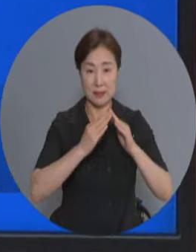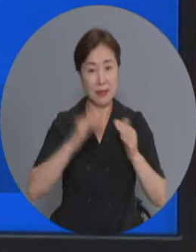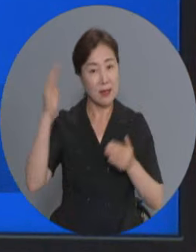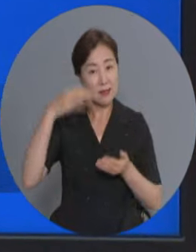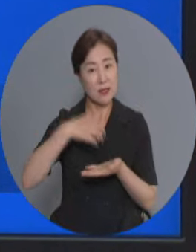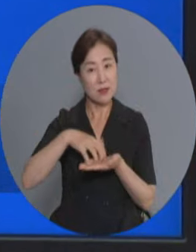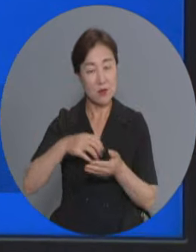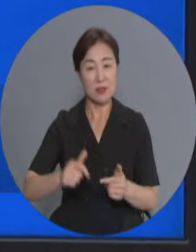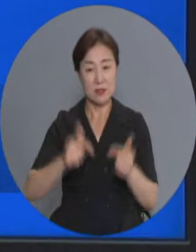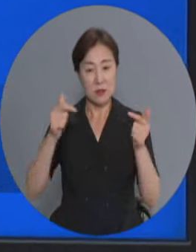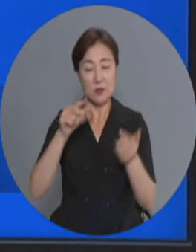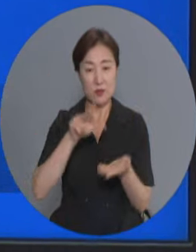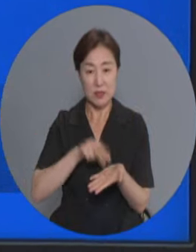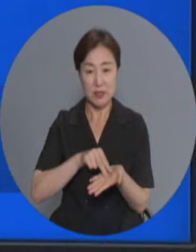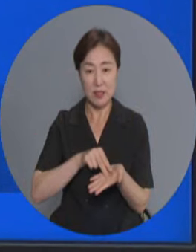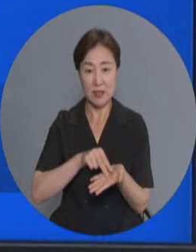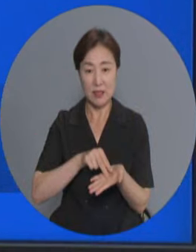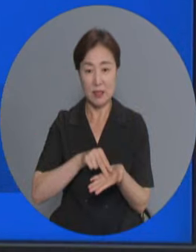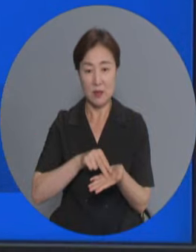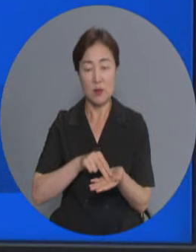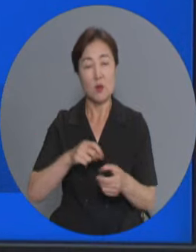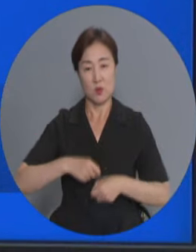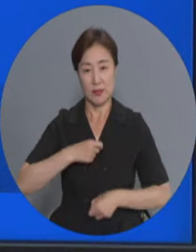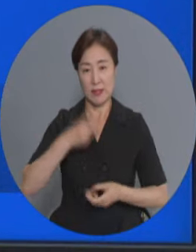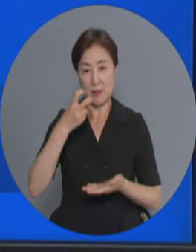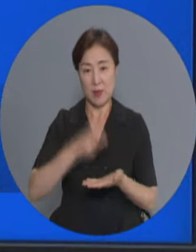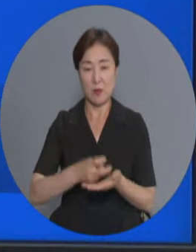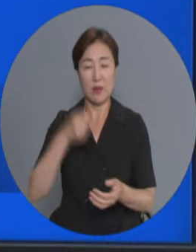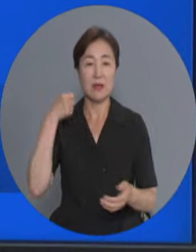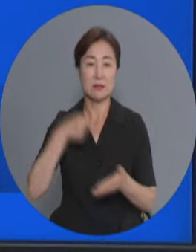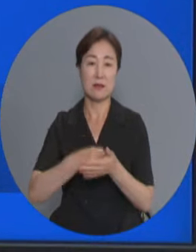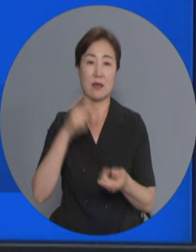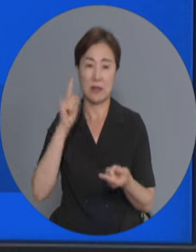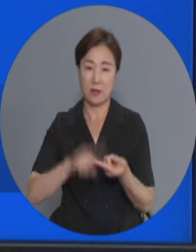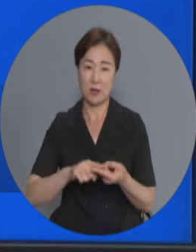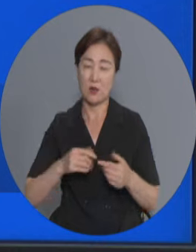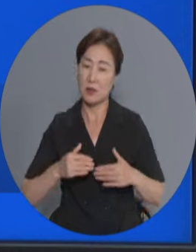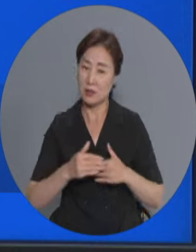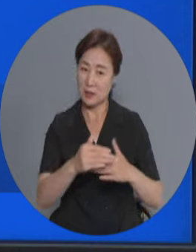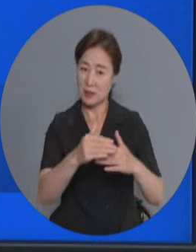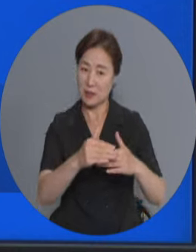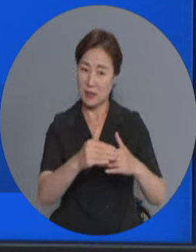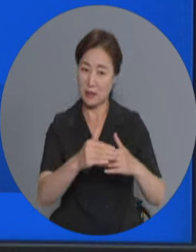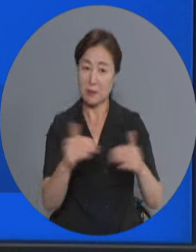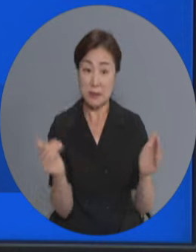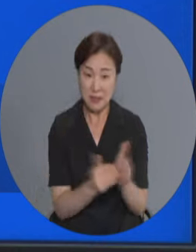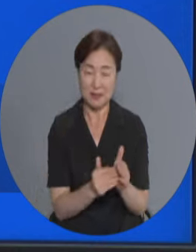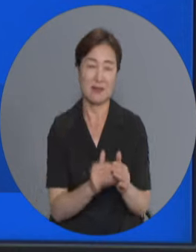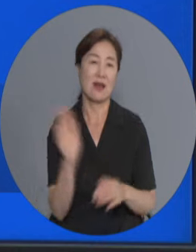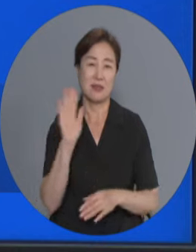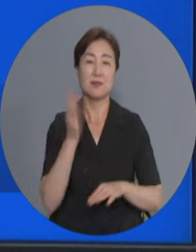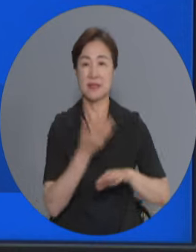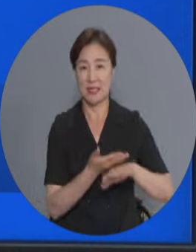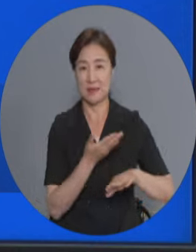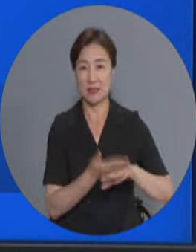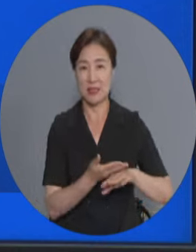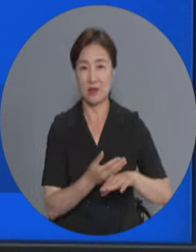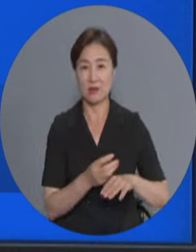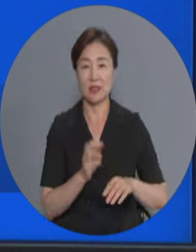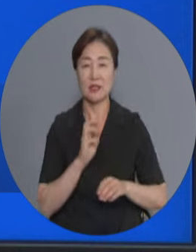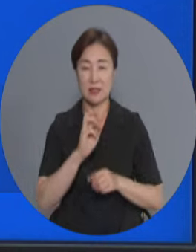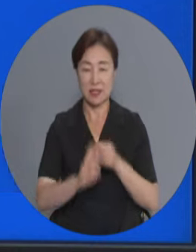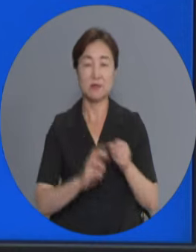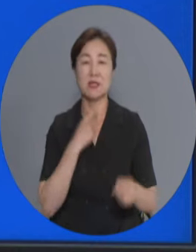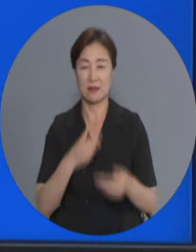정원 증가 문제는 사실 그게 뭐 법률에 정해진 대로 절차만 순서에 따라 진행하면 되는 게 아닌다는 걸 우리가 30년간